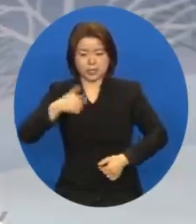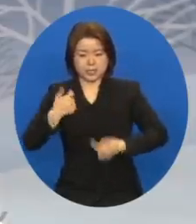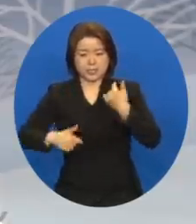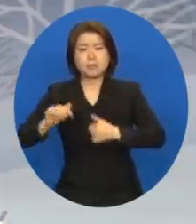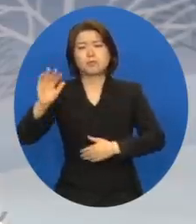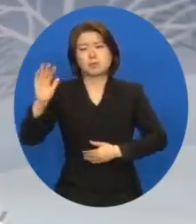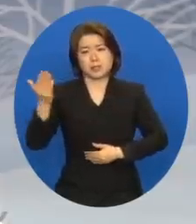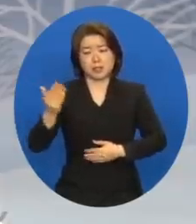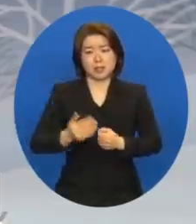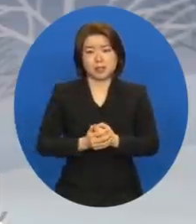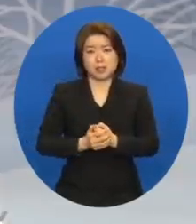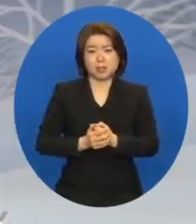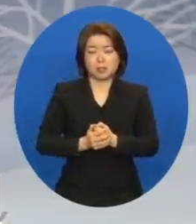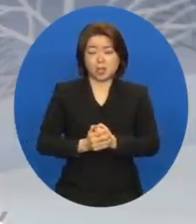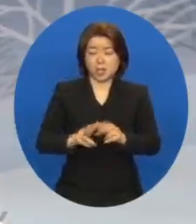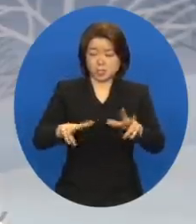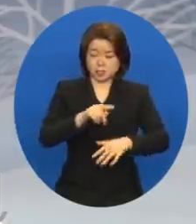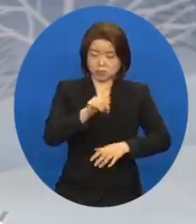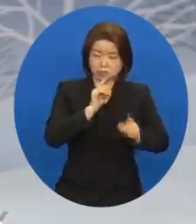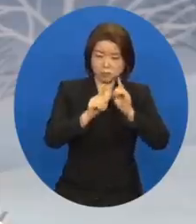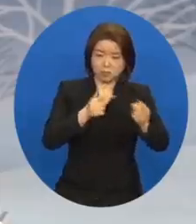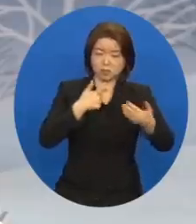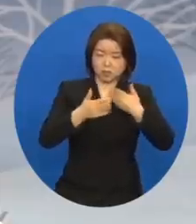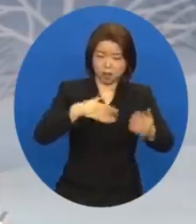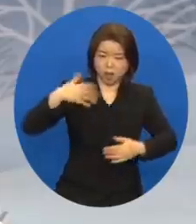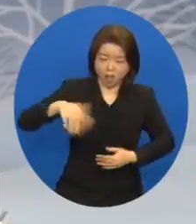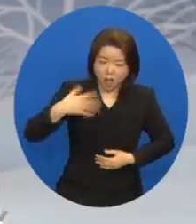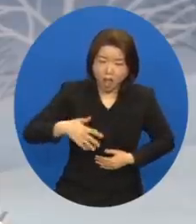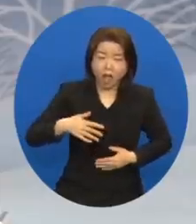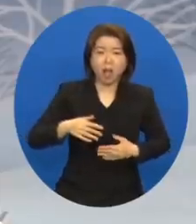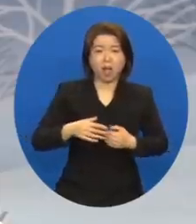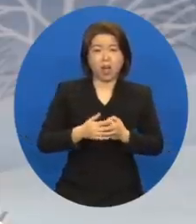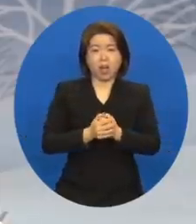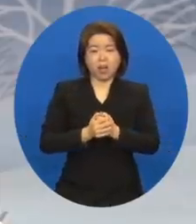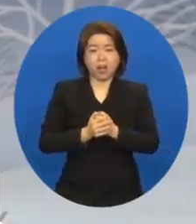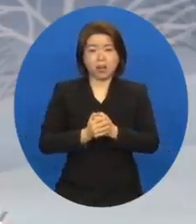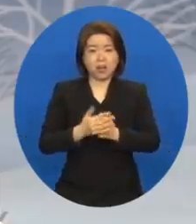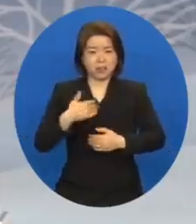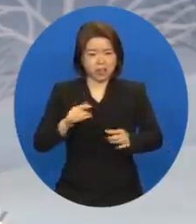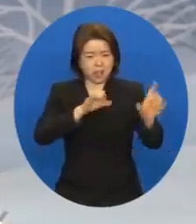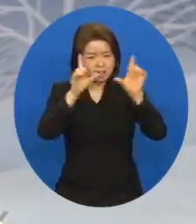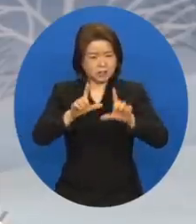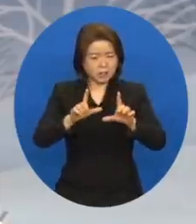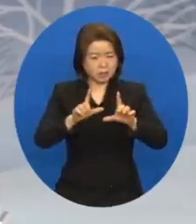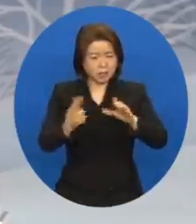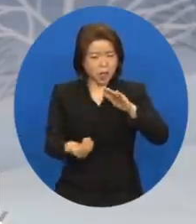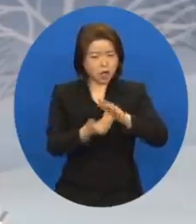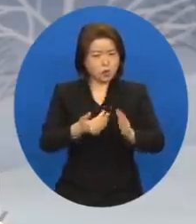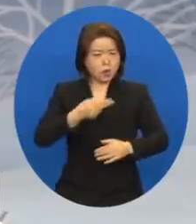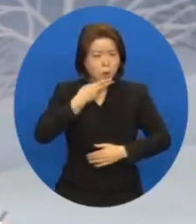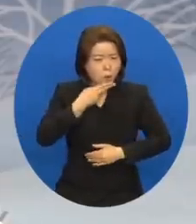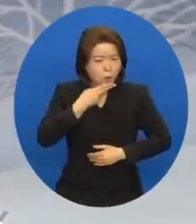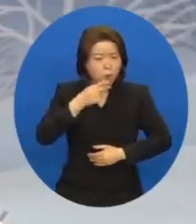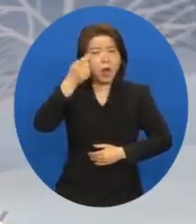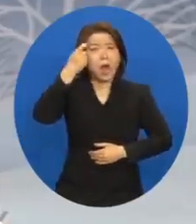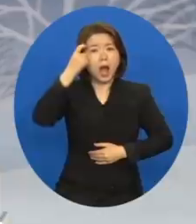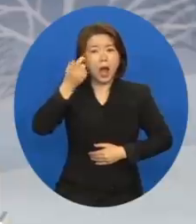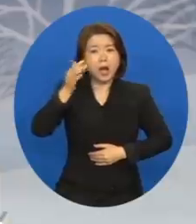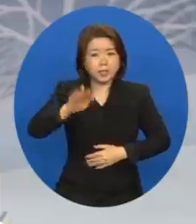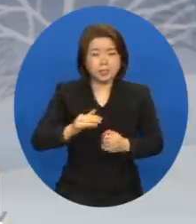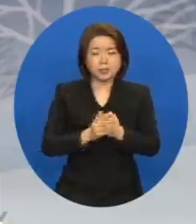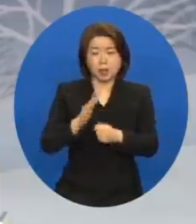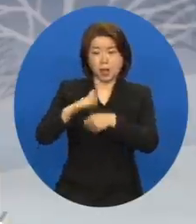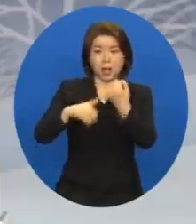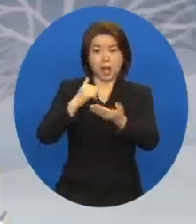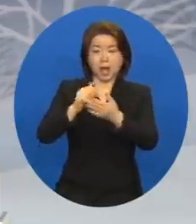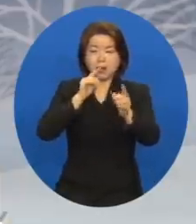것입니다. 아직까지 그 말씀을 내가 경험하지 못했다 하더라도, 내 삶 속에 이루어지지 않은 것 같다 하더라도 하나님의